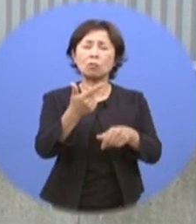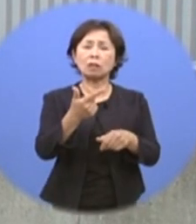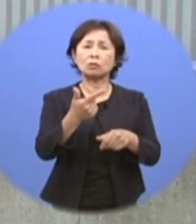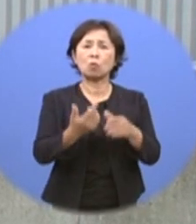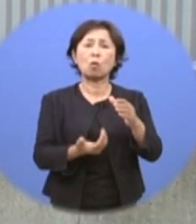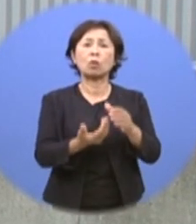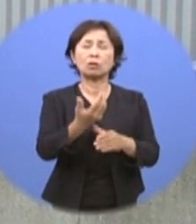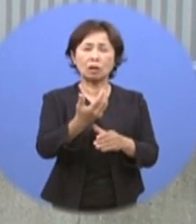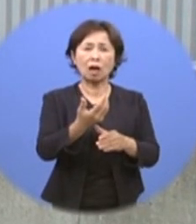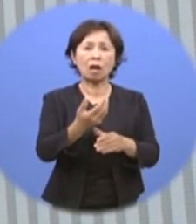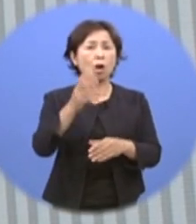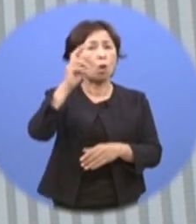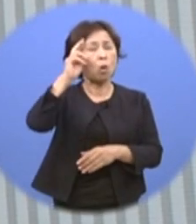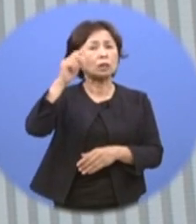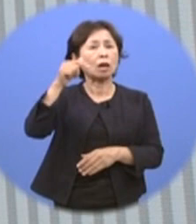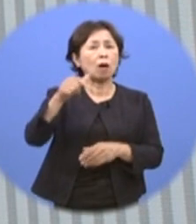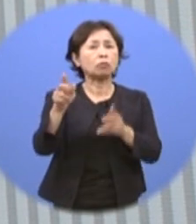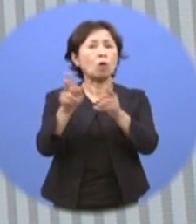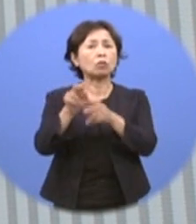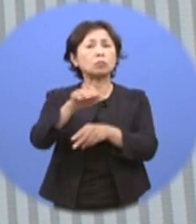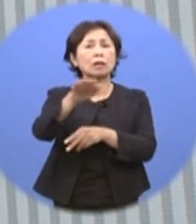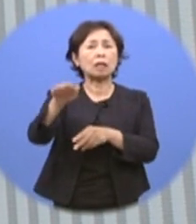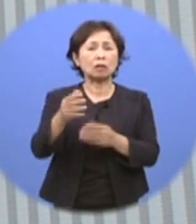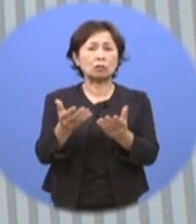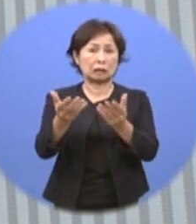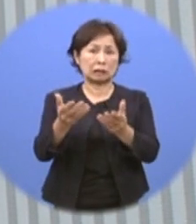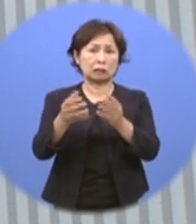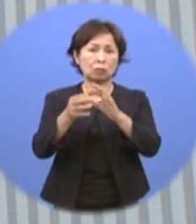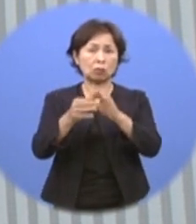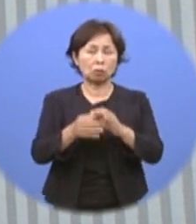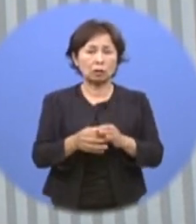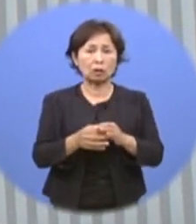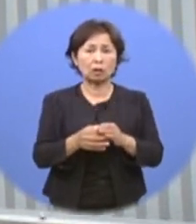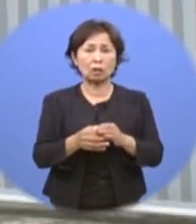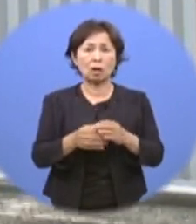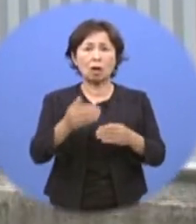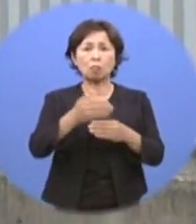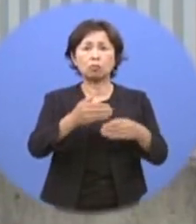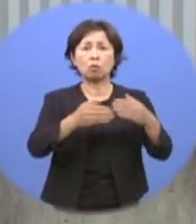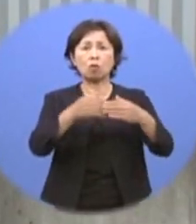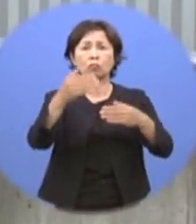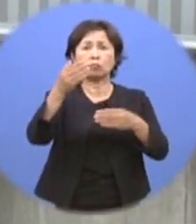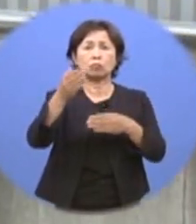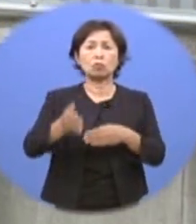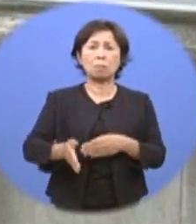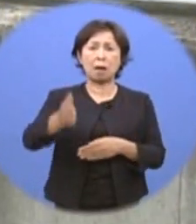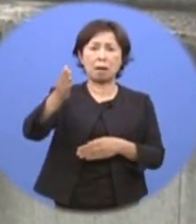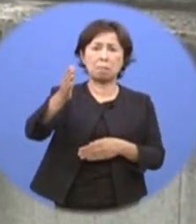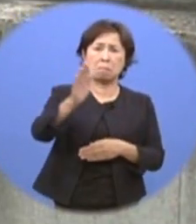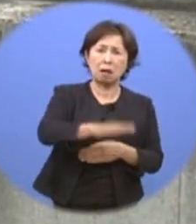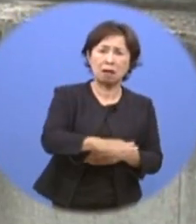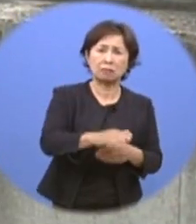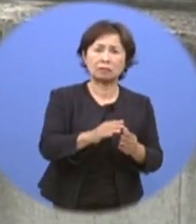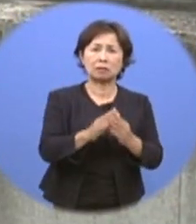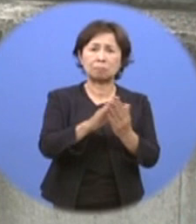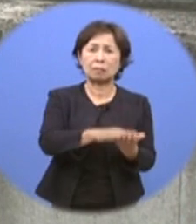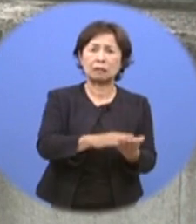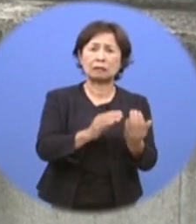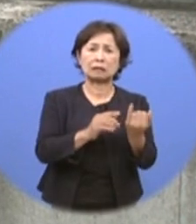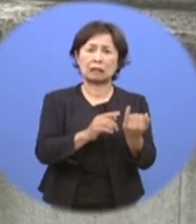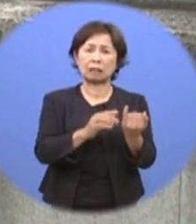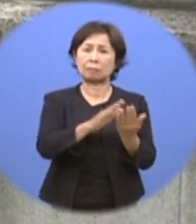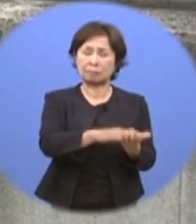生した大阪府北部を震源とする地震では、ブロック塀の倒壊により尊い命が奪われました